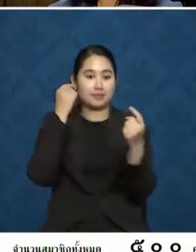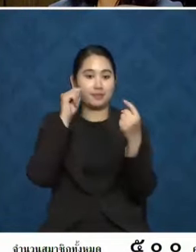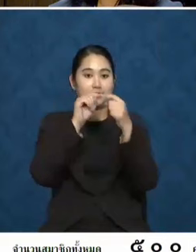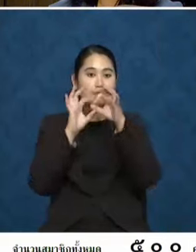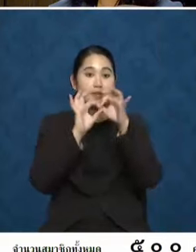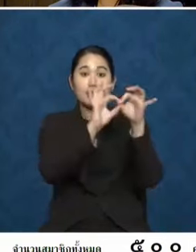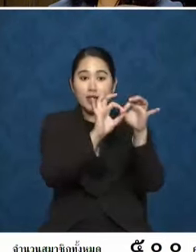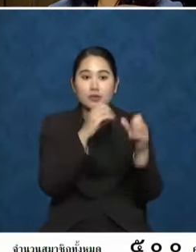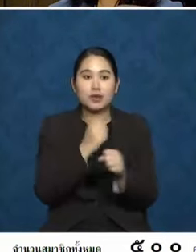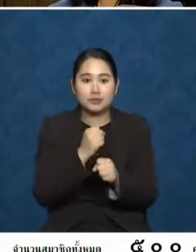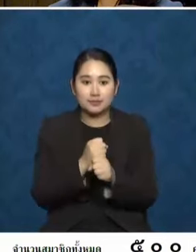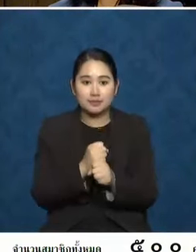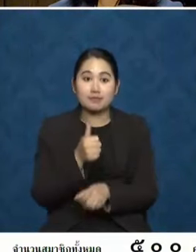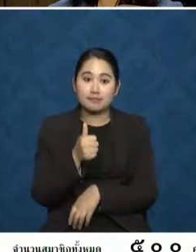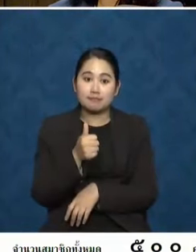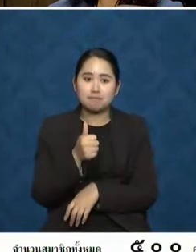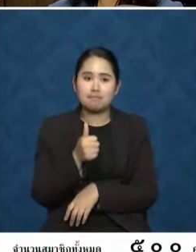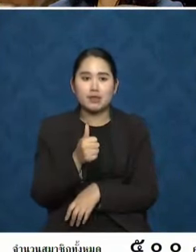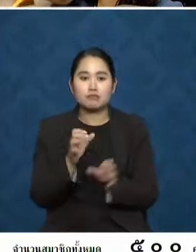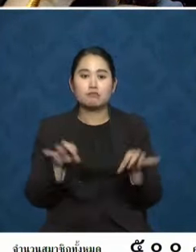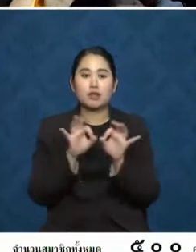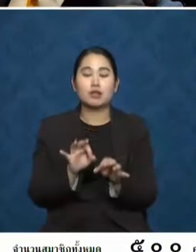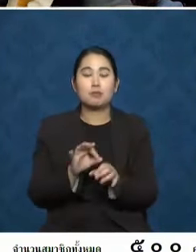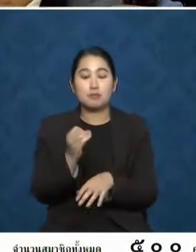ที่ท่านตั้งไว้จะดกวานี้มากถาส publication